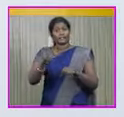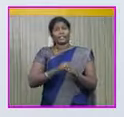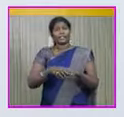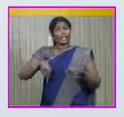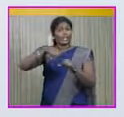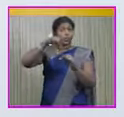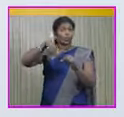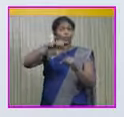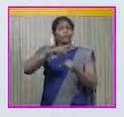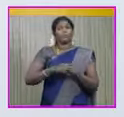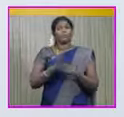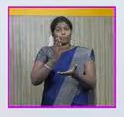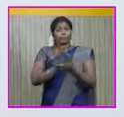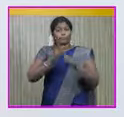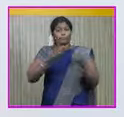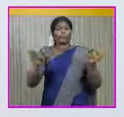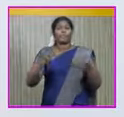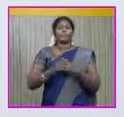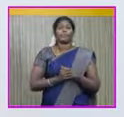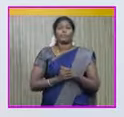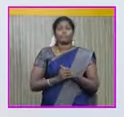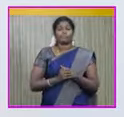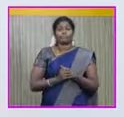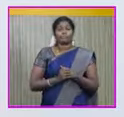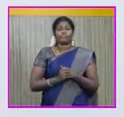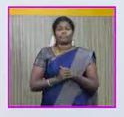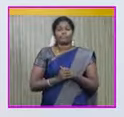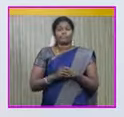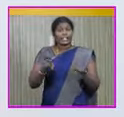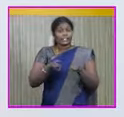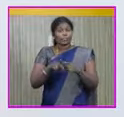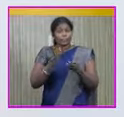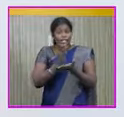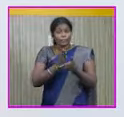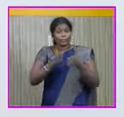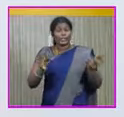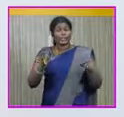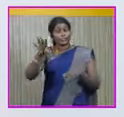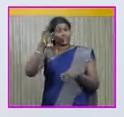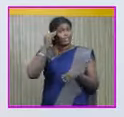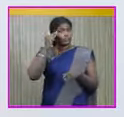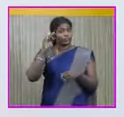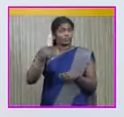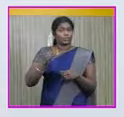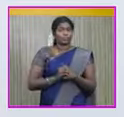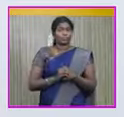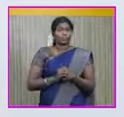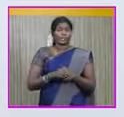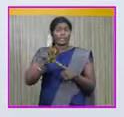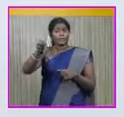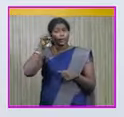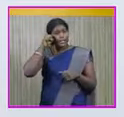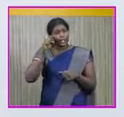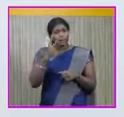விகிதத்தில் பிரிக்கும். அப்போ சம விகிதத்தில் பிரிக்கும் அப்படின்ற அந்த விஷயத்தை மட்டும் நம்ம ஞாபகம் வச்சுக்குவோம். இப்போ நம்ம கண்டறிய வேண்டிய அந்த